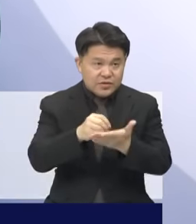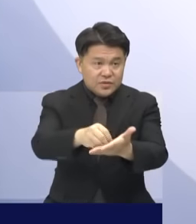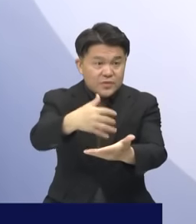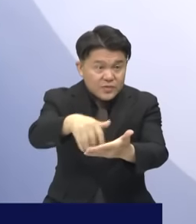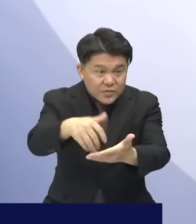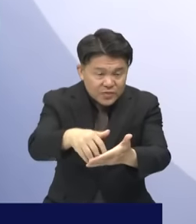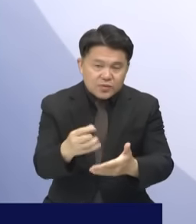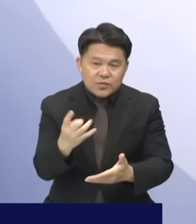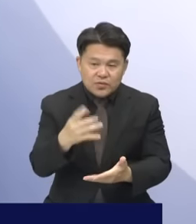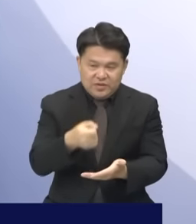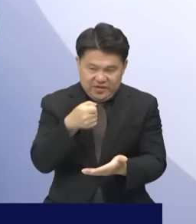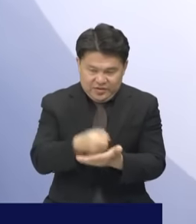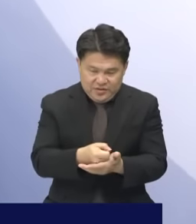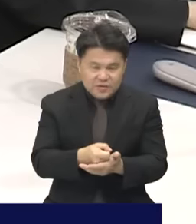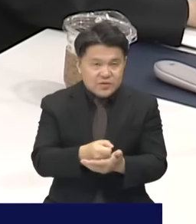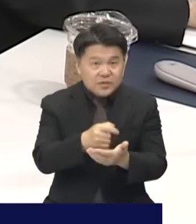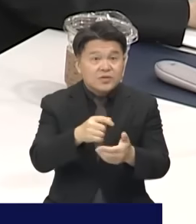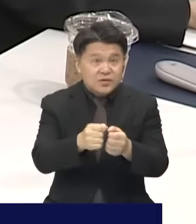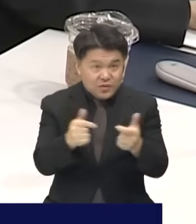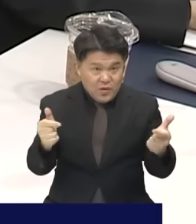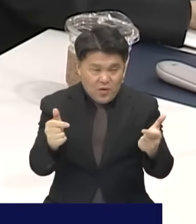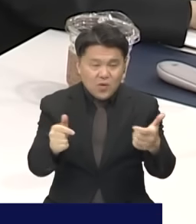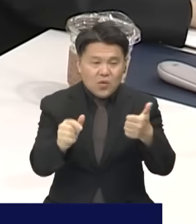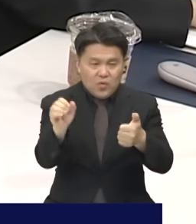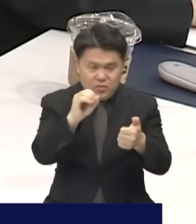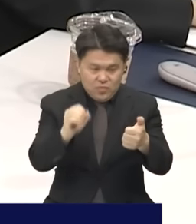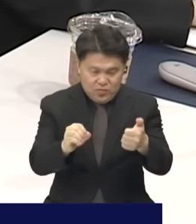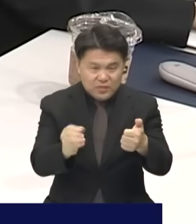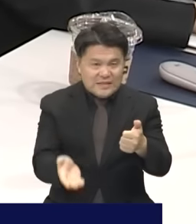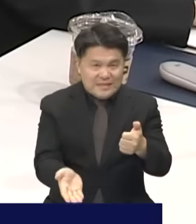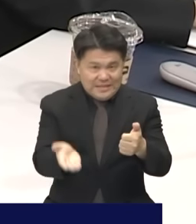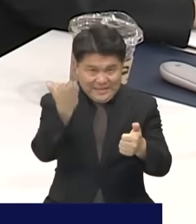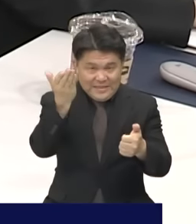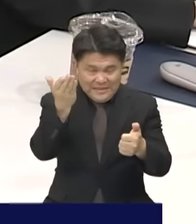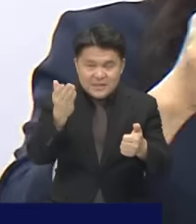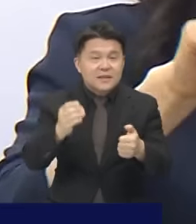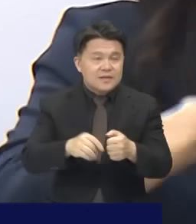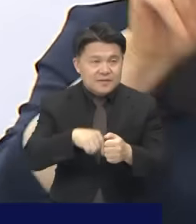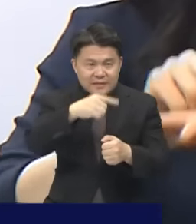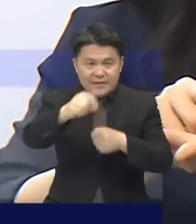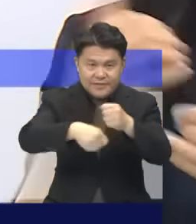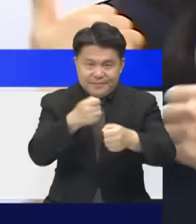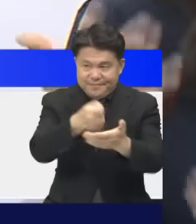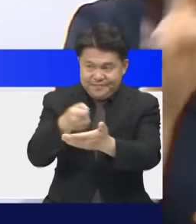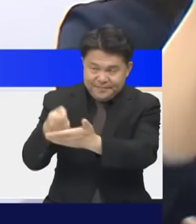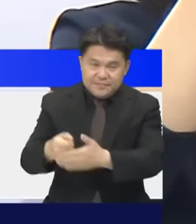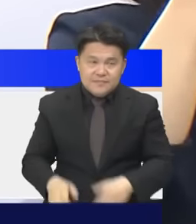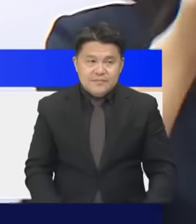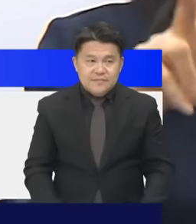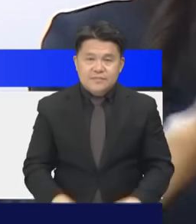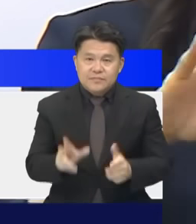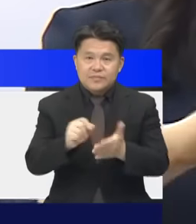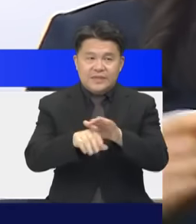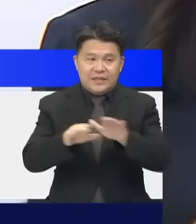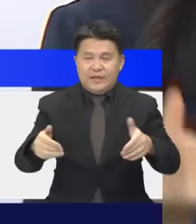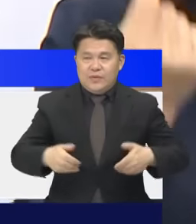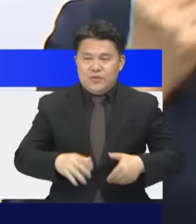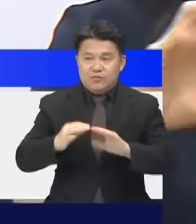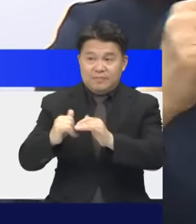범위에서 각 대학이 자율적으로 결정하는 방안을 전격 수용한다고 밝혔습니다. 문제 해결을 촉구하는